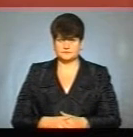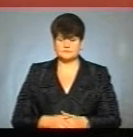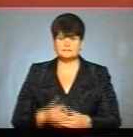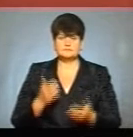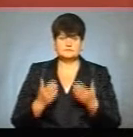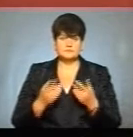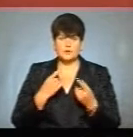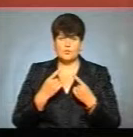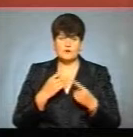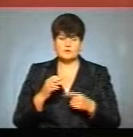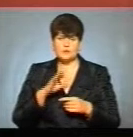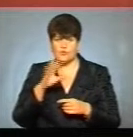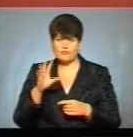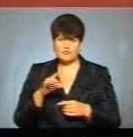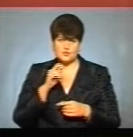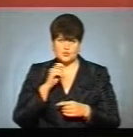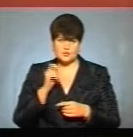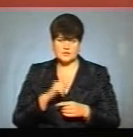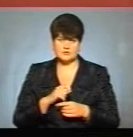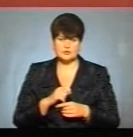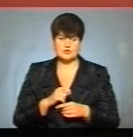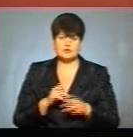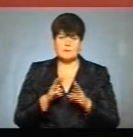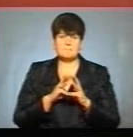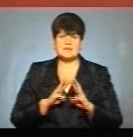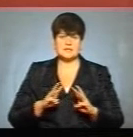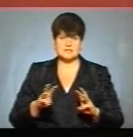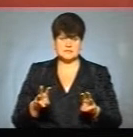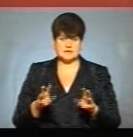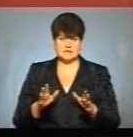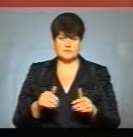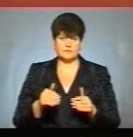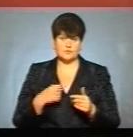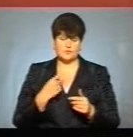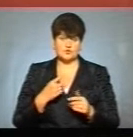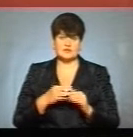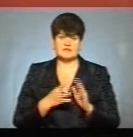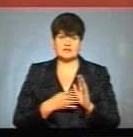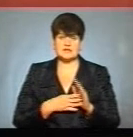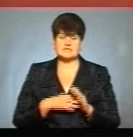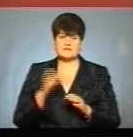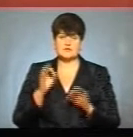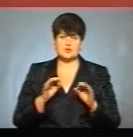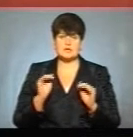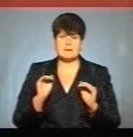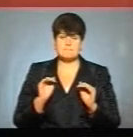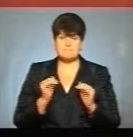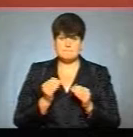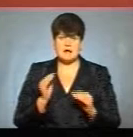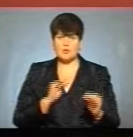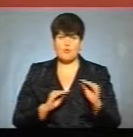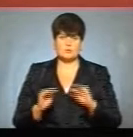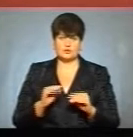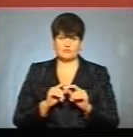якщо говорити про всю Україну, то за даними міністерства 19% малокомплектних шкіл по всій